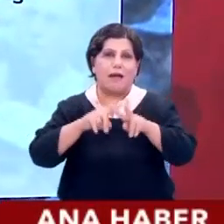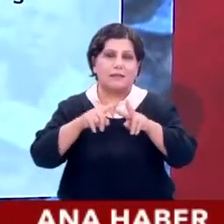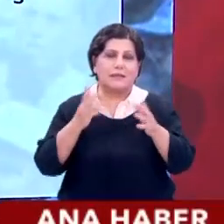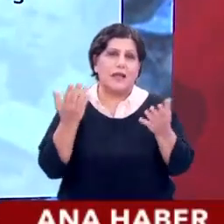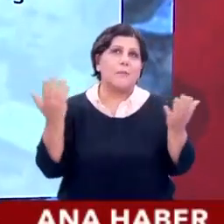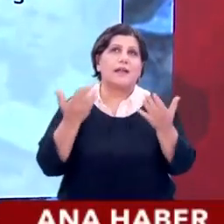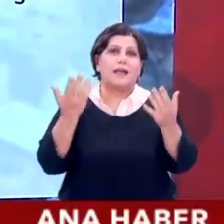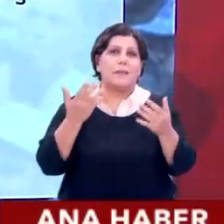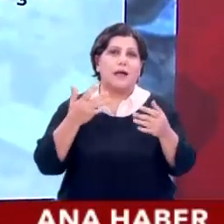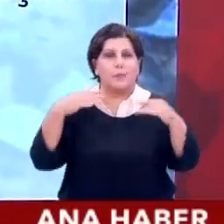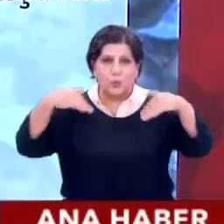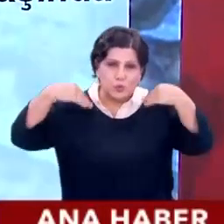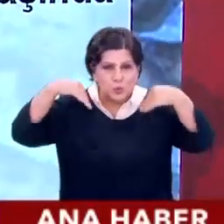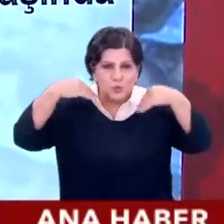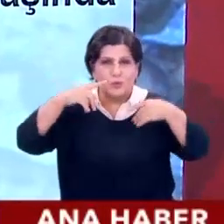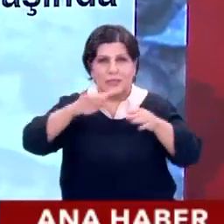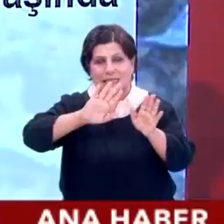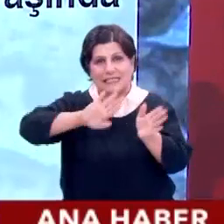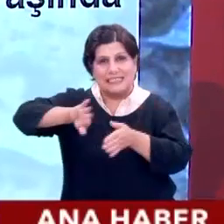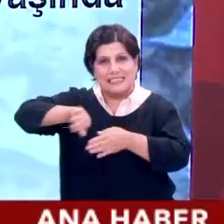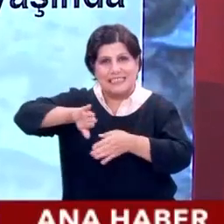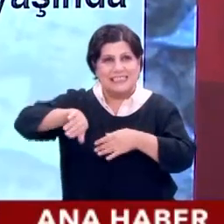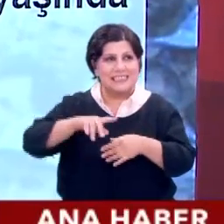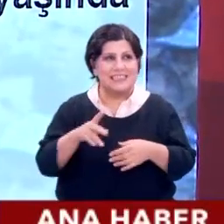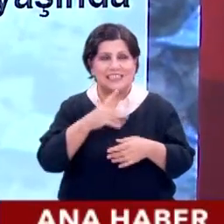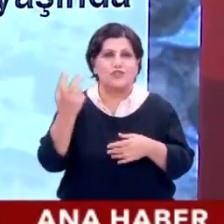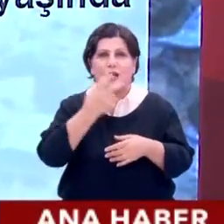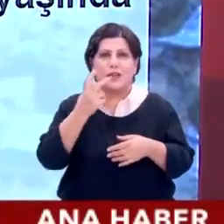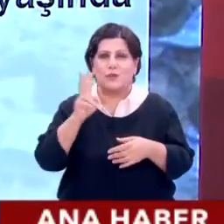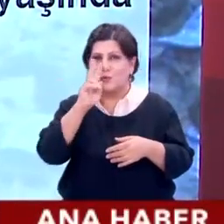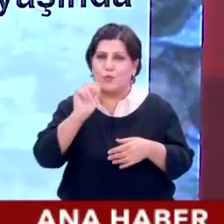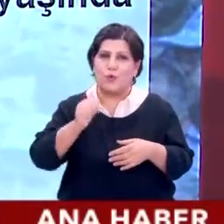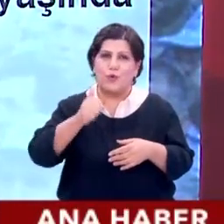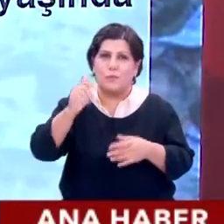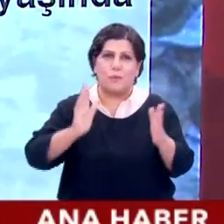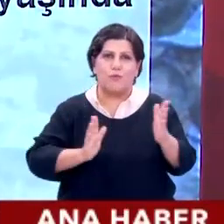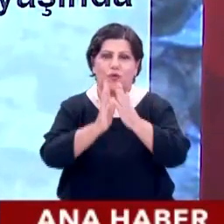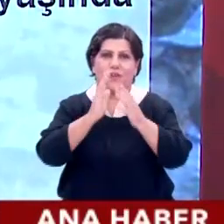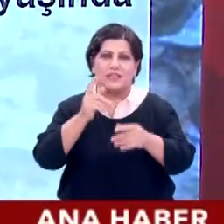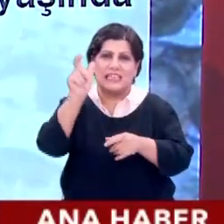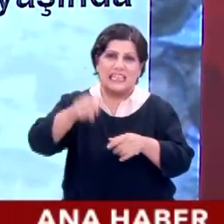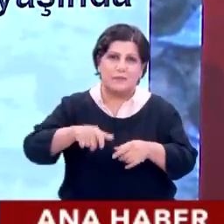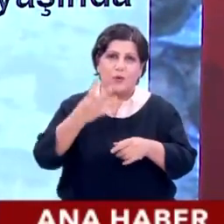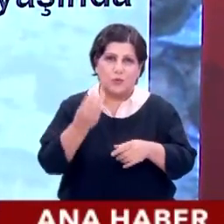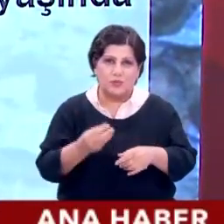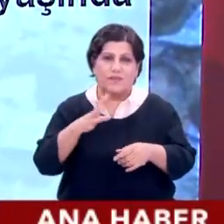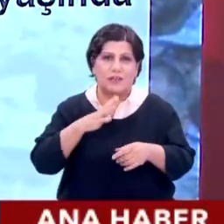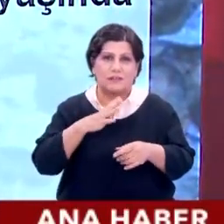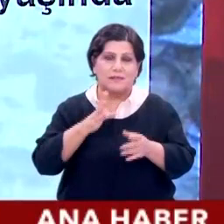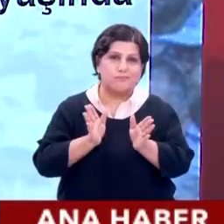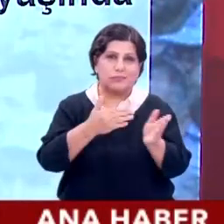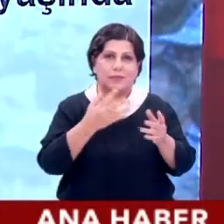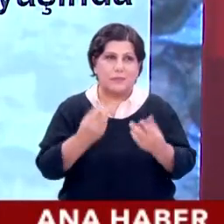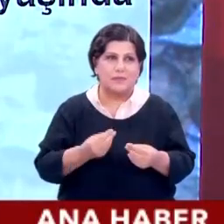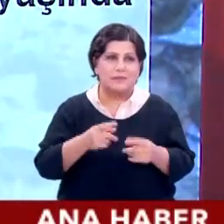kuzu kuzu seni geriye alalım şarkılar son dönemde şöyle muhalif kimliğinden dolayı olacak varsa da yamulabiliriz